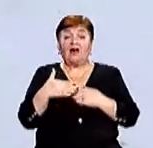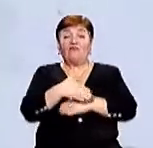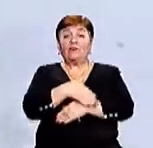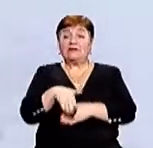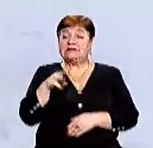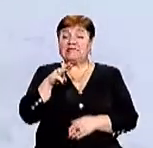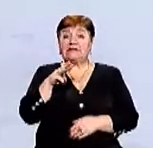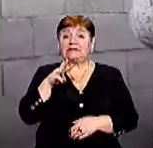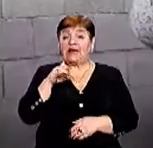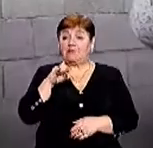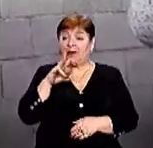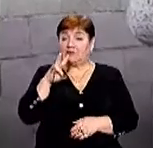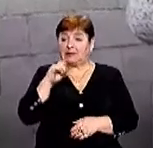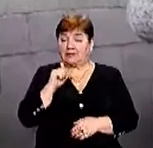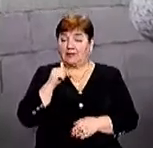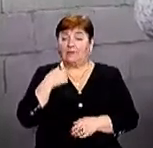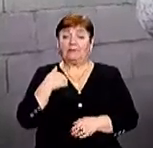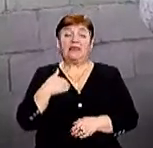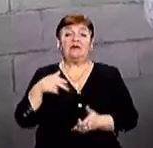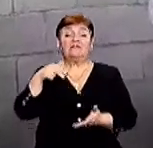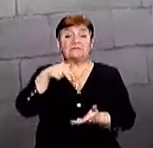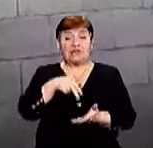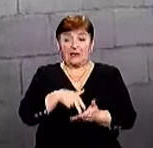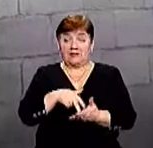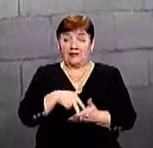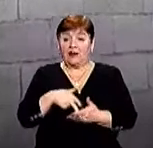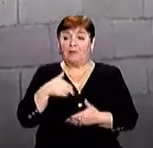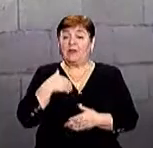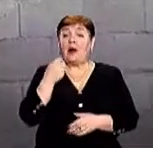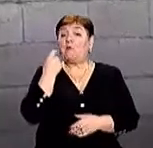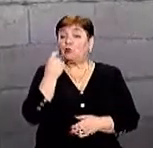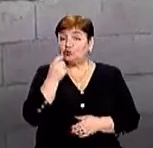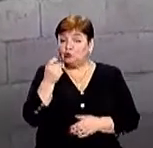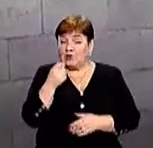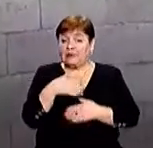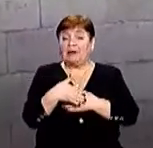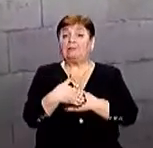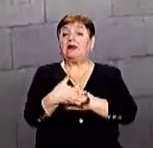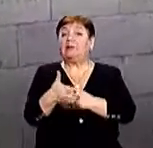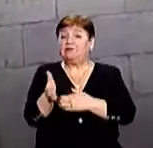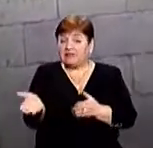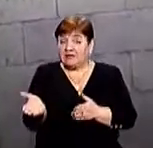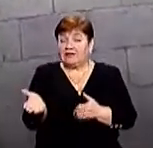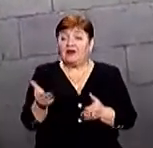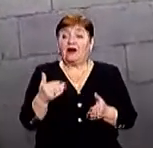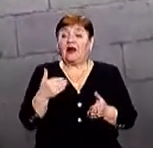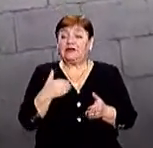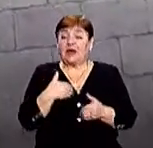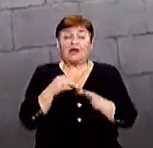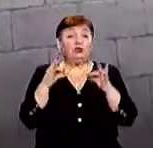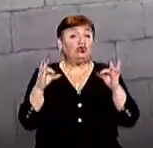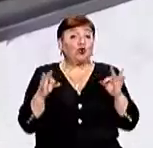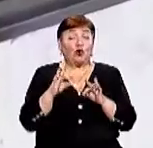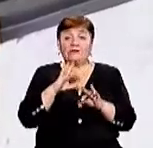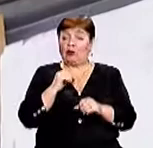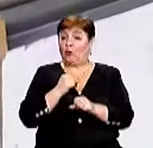Тельмана. Ми спали, ми собі постукали, я би відкрила їм, та відчулася, бо я вже нічого не роблю,